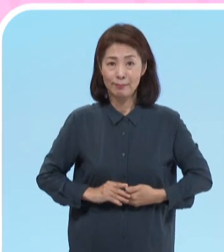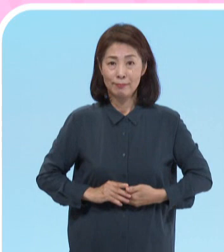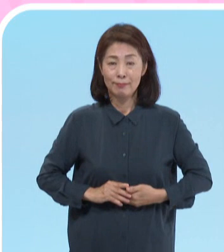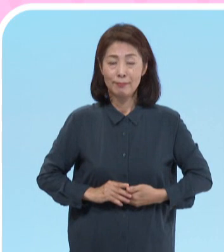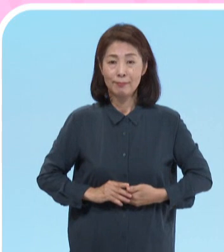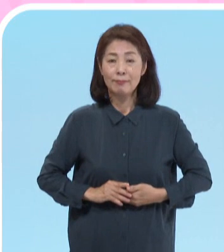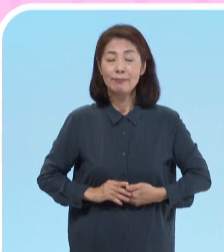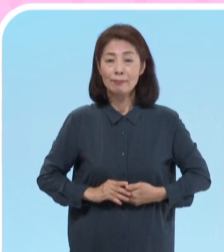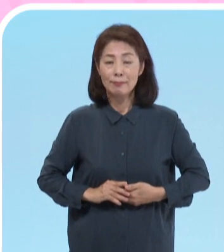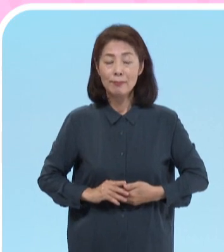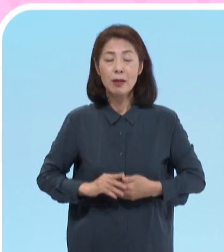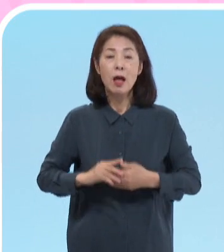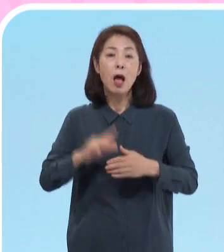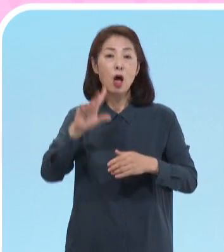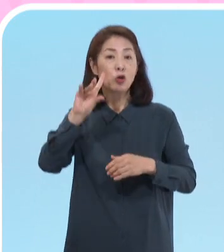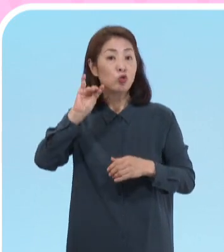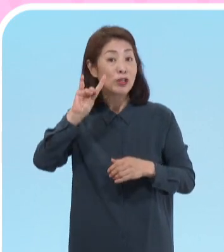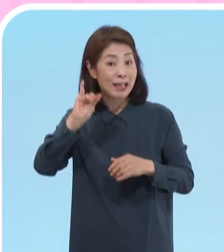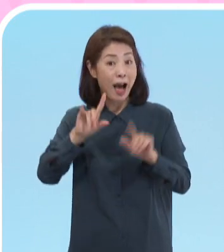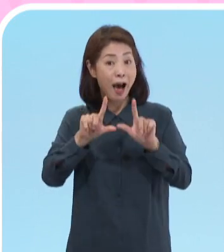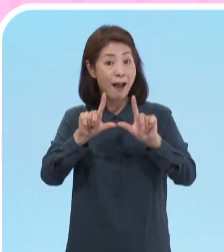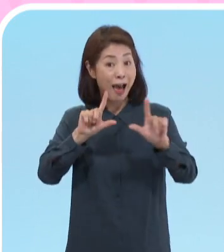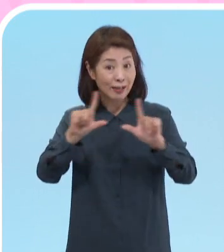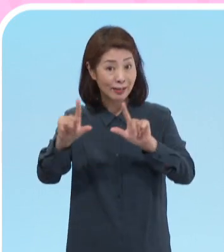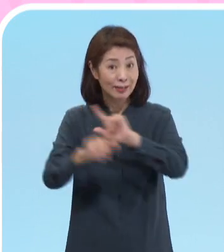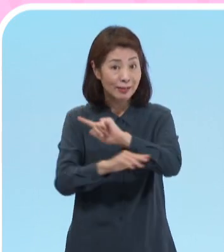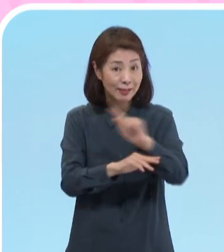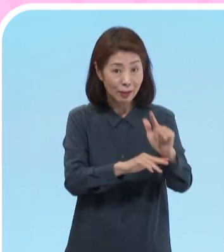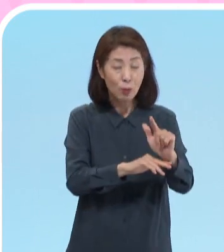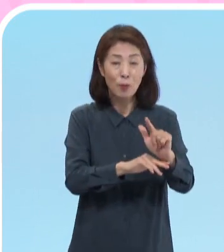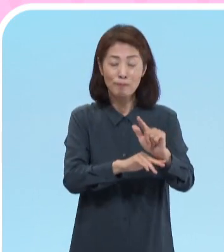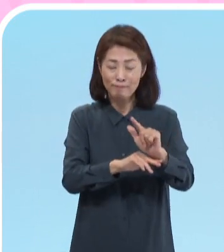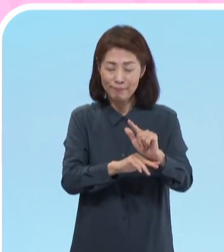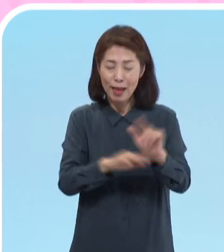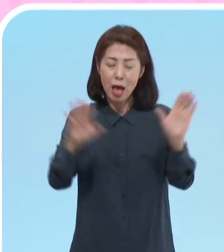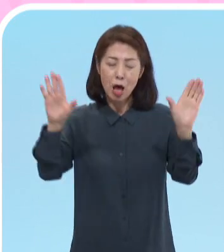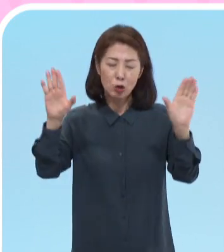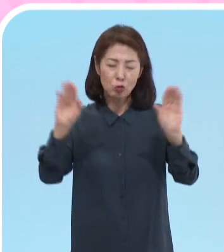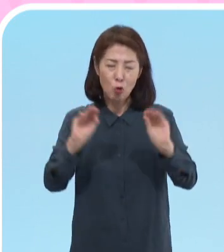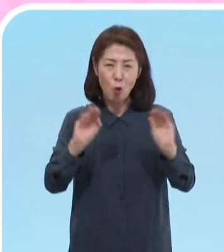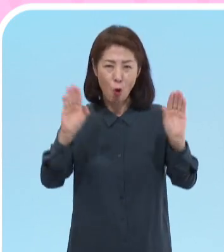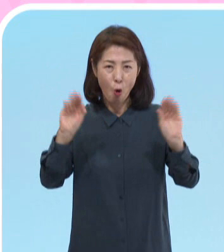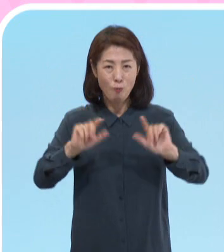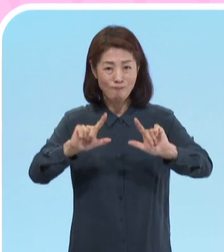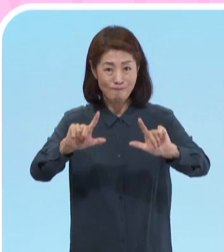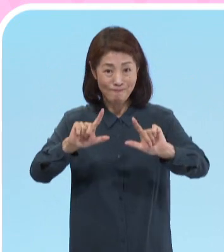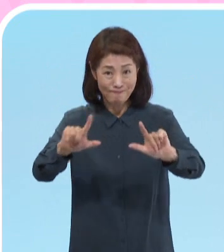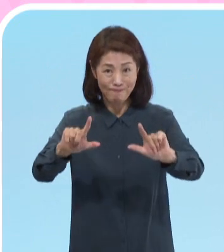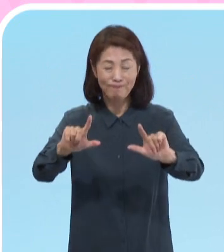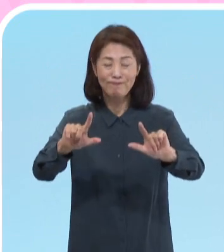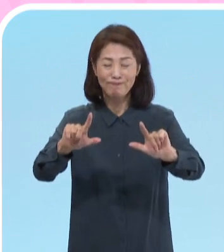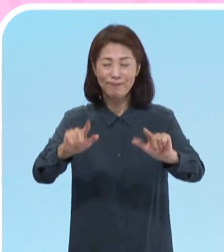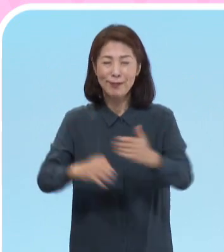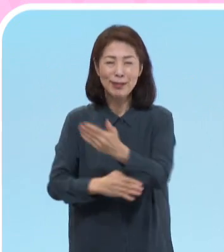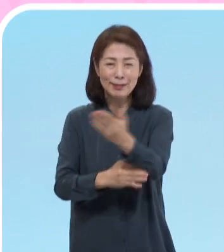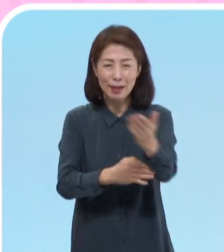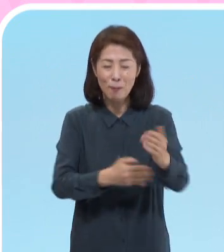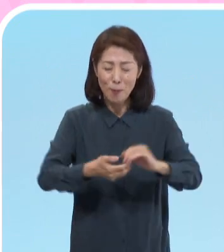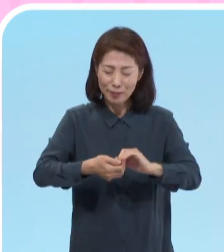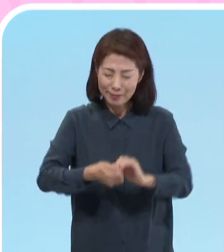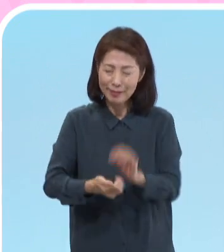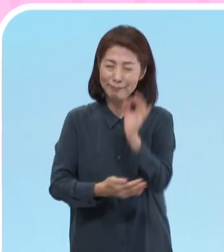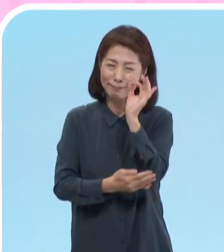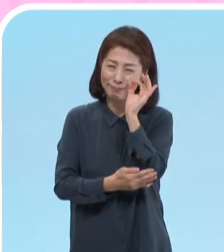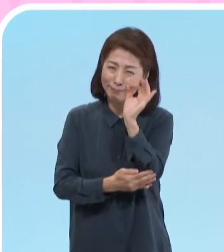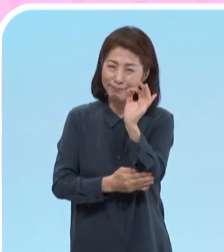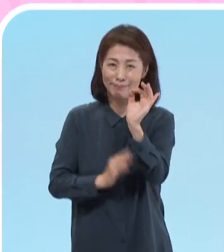その他、ツイッターや LINE なども含め様々なツールを使って情報を発信していますので、ぜひ一度皆さん